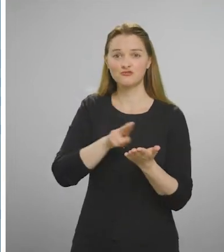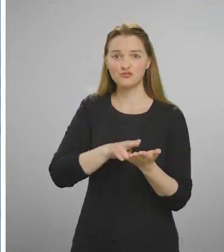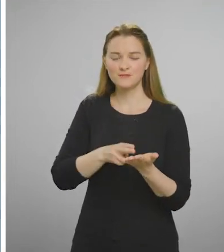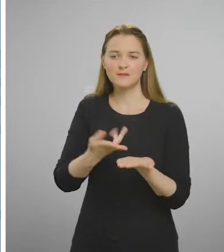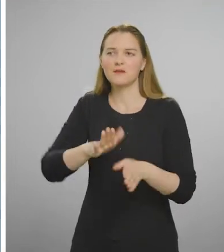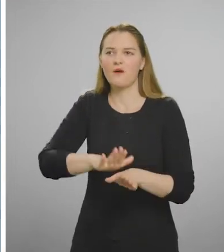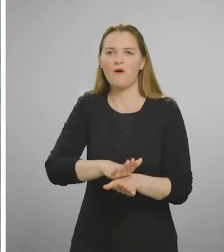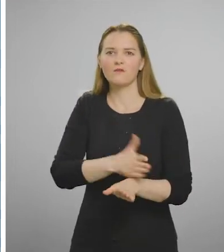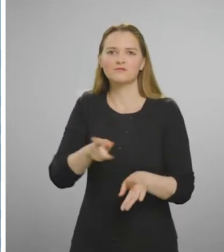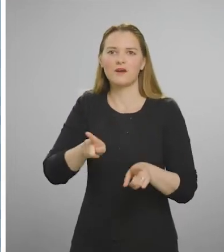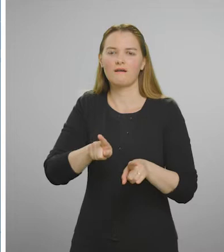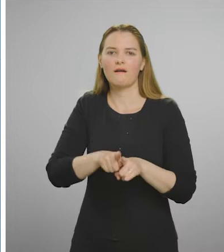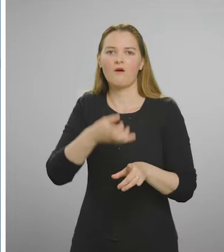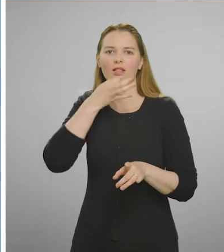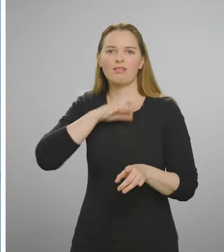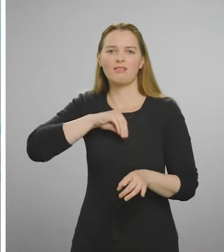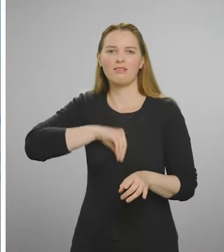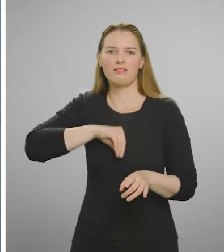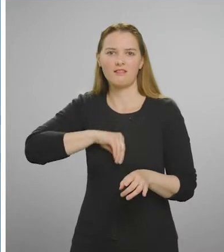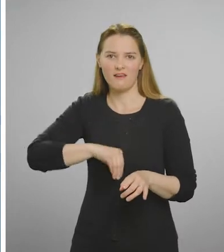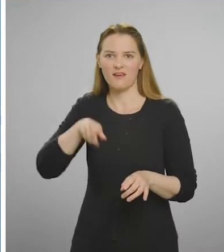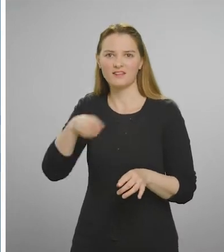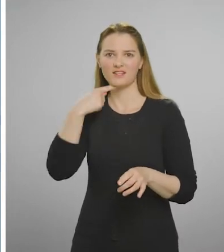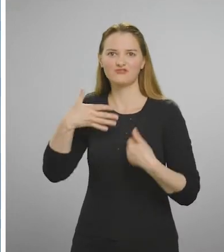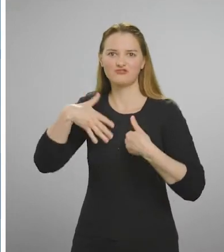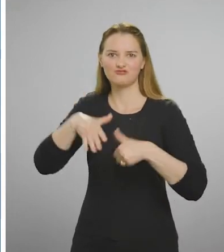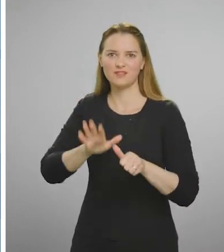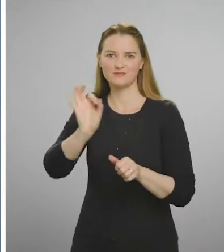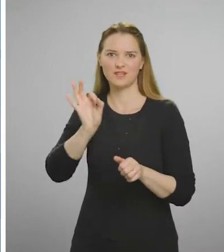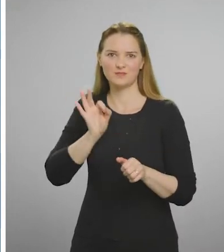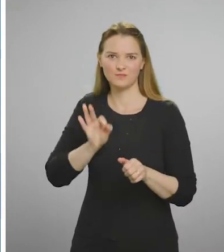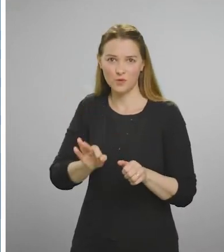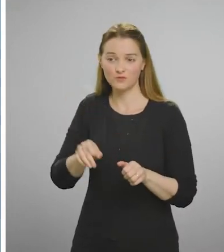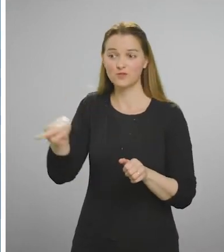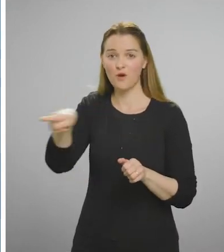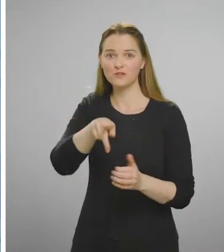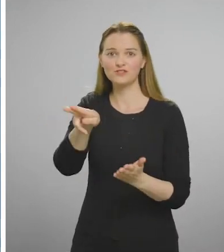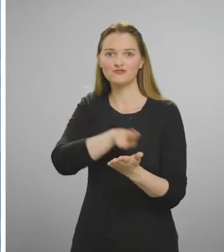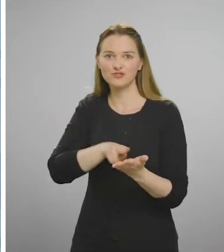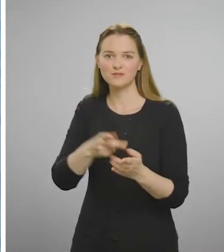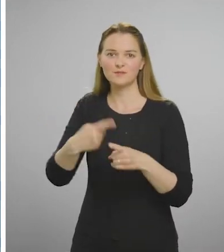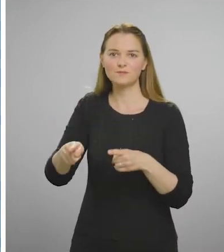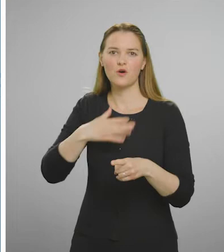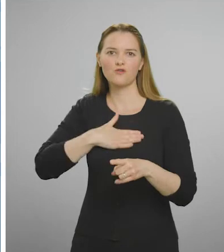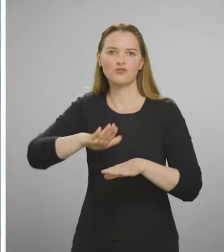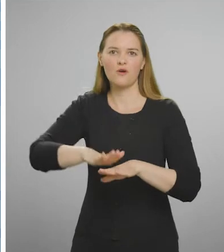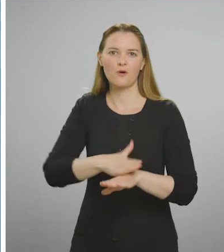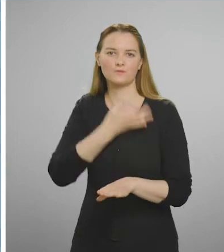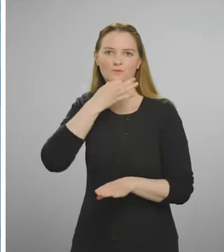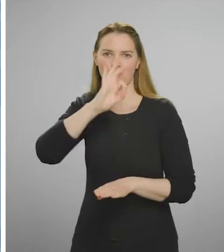imati terapeutski učinak, pokazuje i 16% onih koji su se čitanjem borili protiv depresije i negativnih